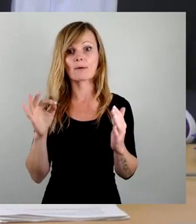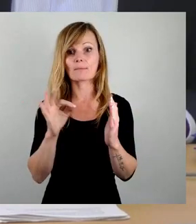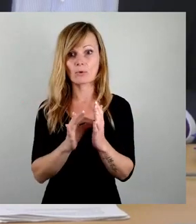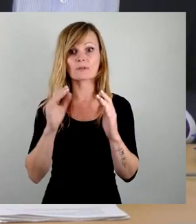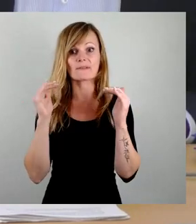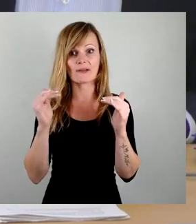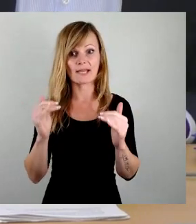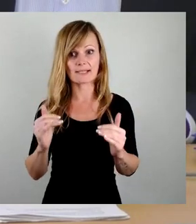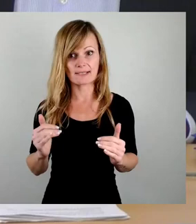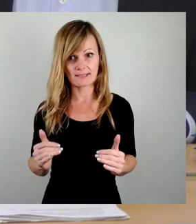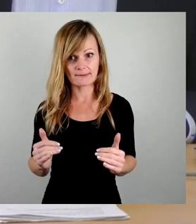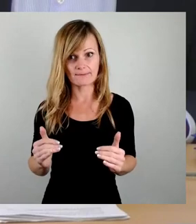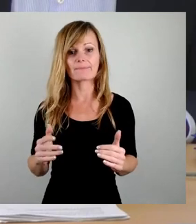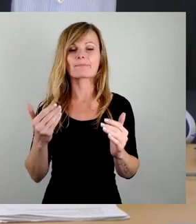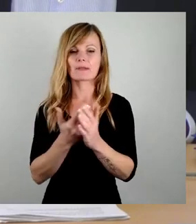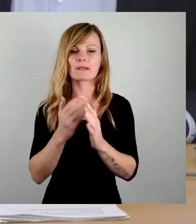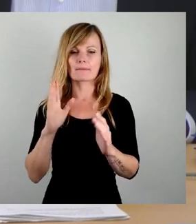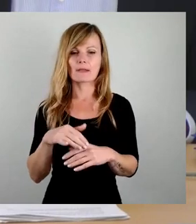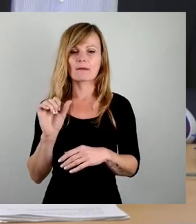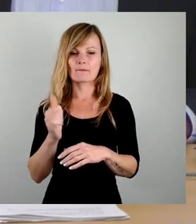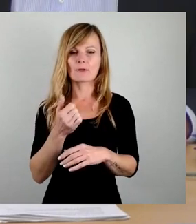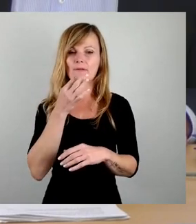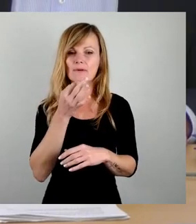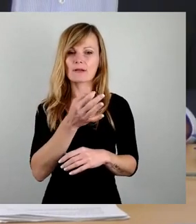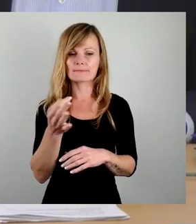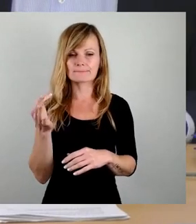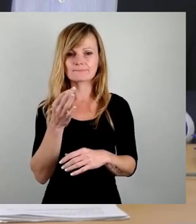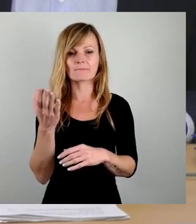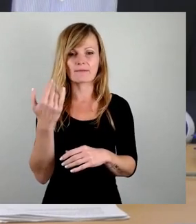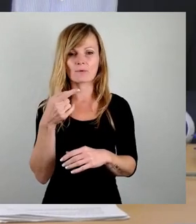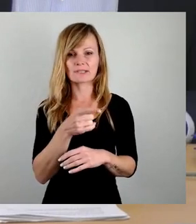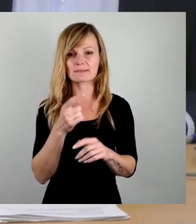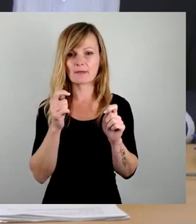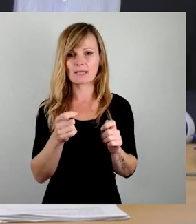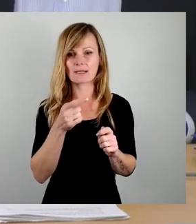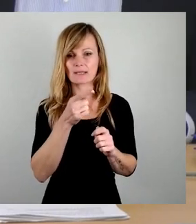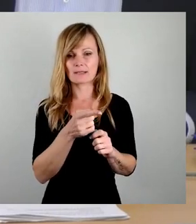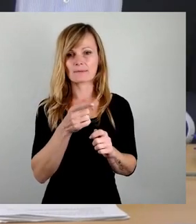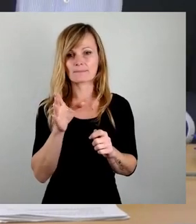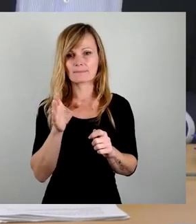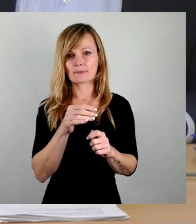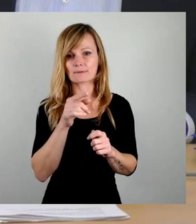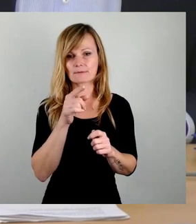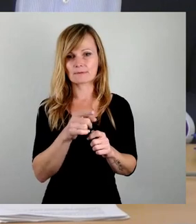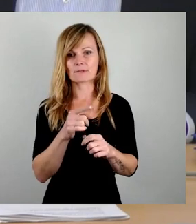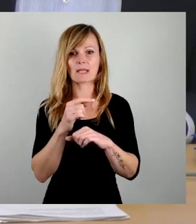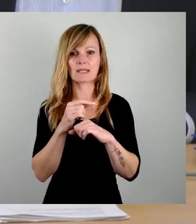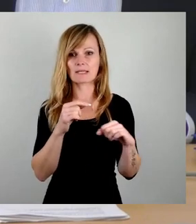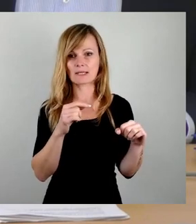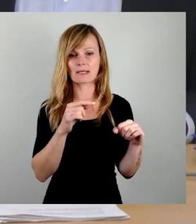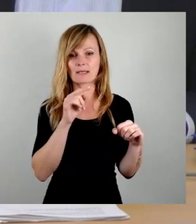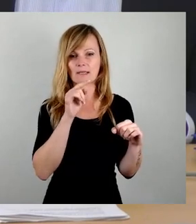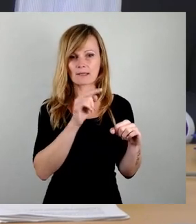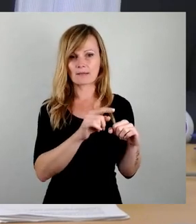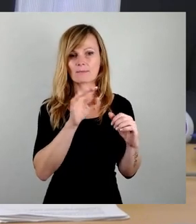Und insoweit darf ich zunächst fragen, von dem Antrag der Linken, den Punkt